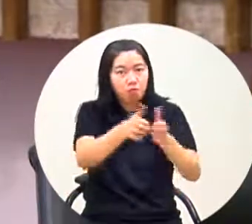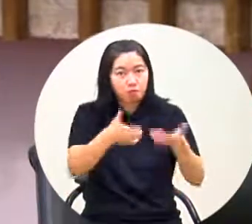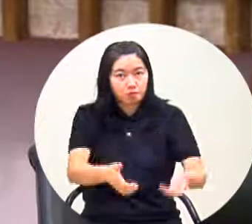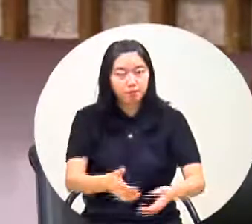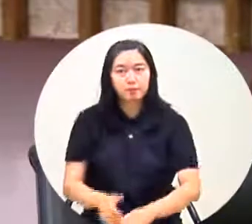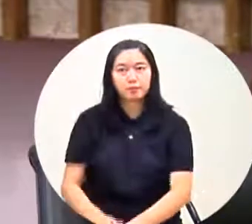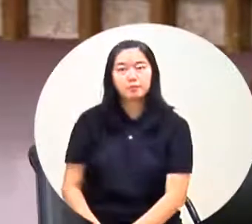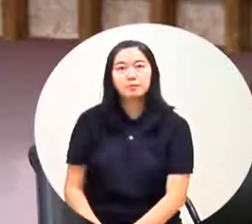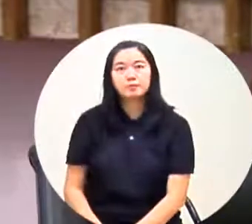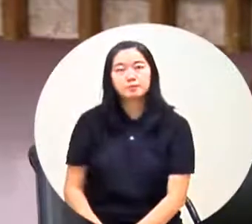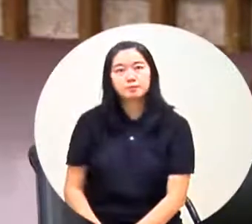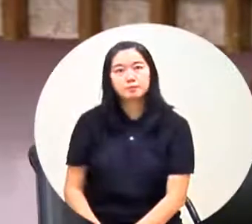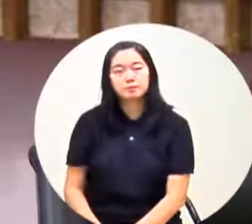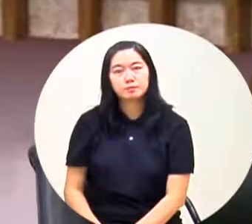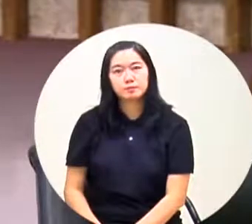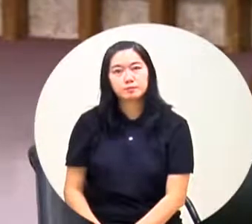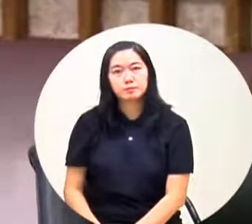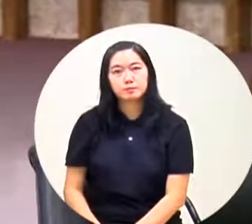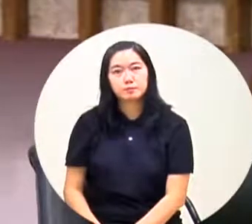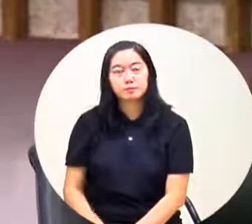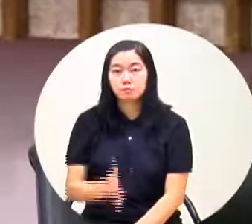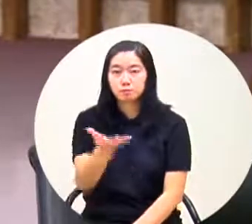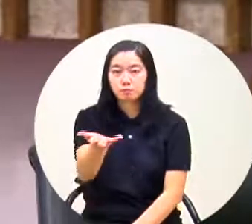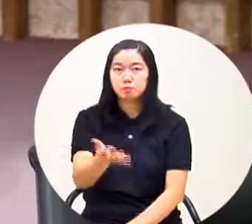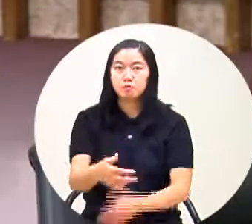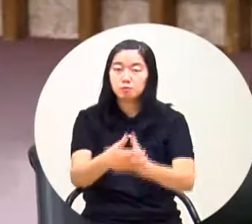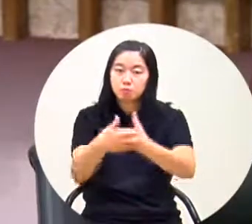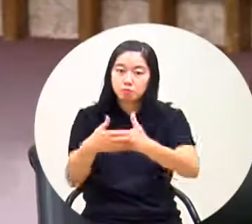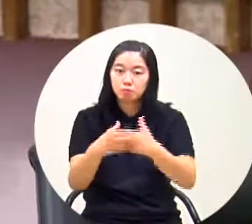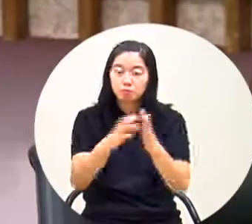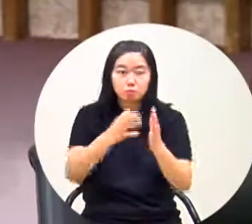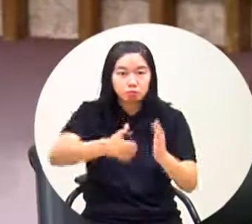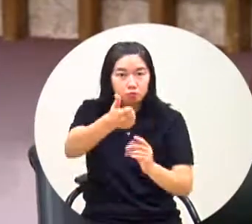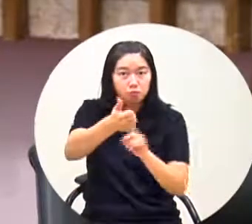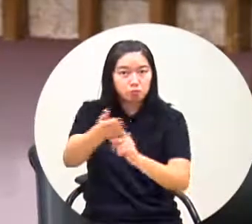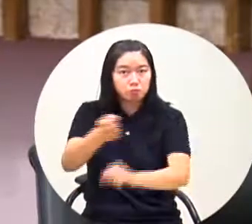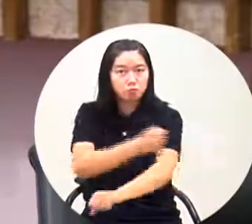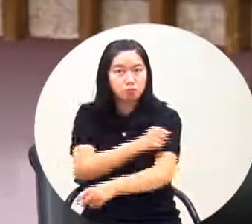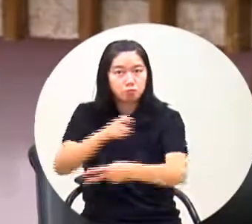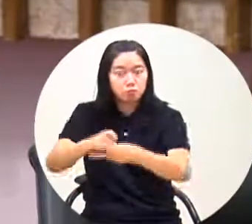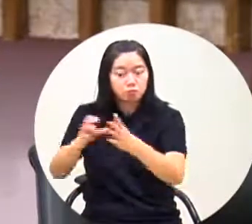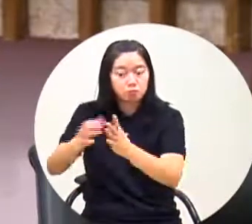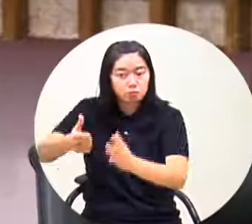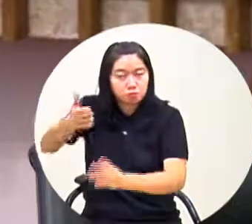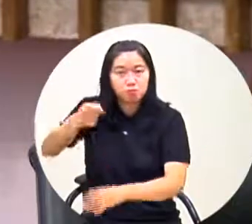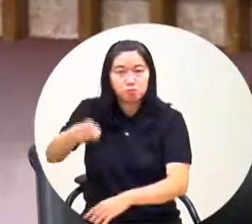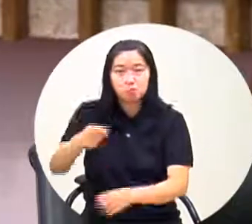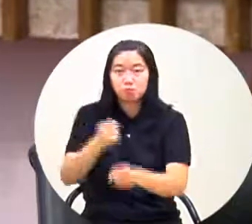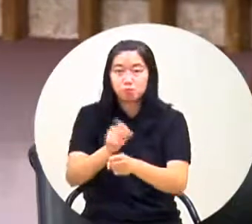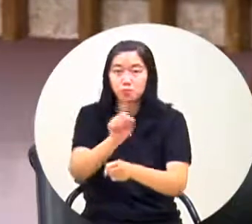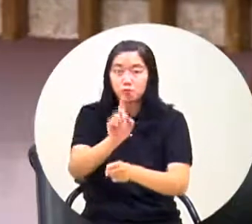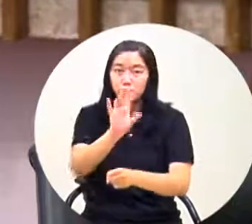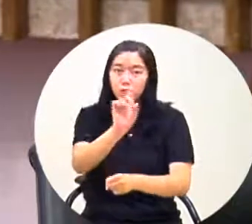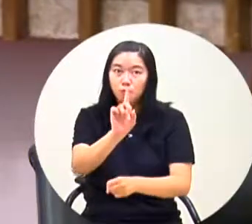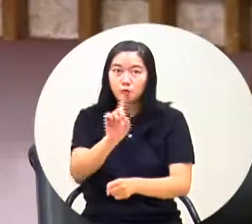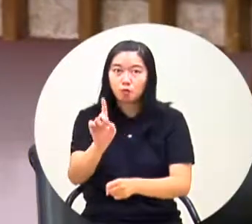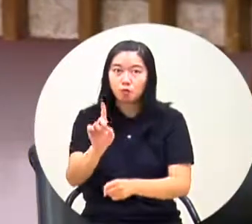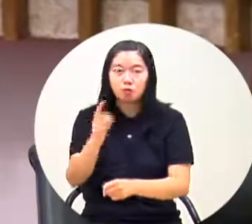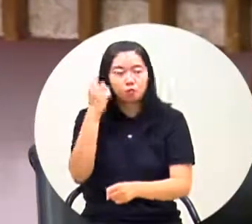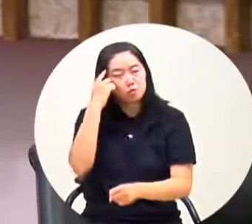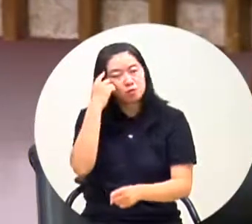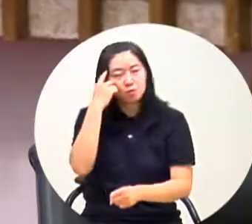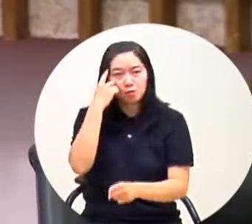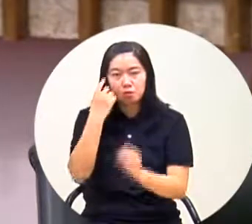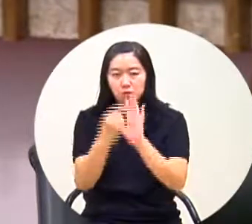讲。啊，一点吼，安尼卫生局长甲安尼劳工局长这边有做啥物啊较大个措施吼，啊要来解决这个问